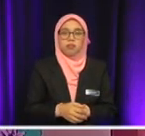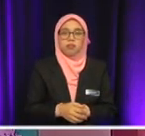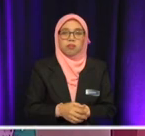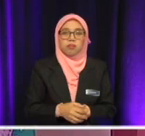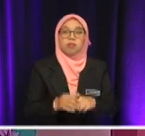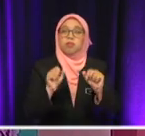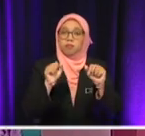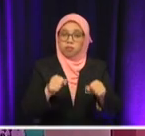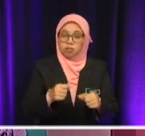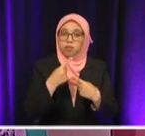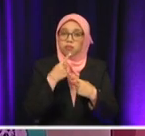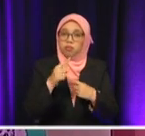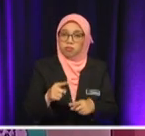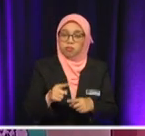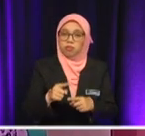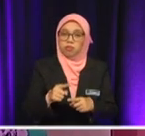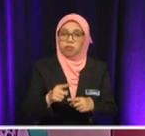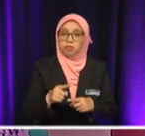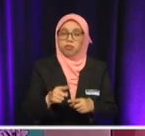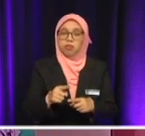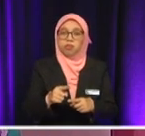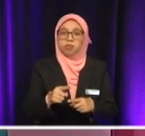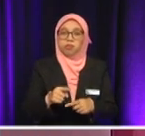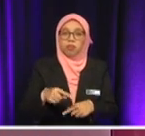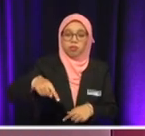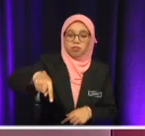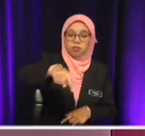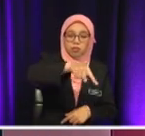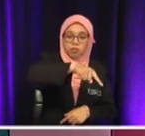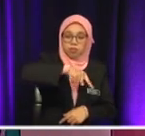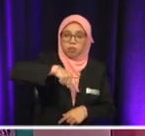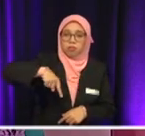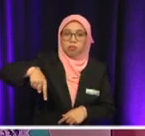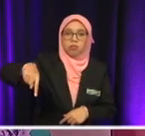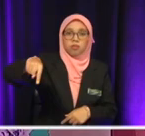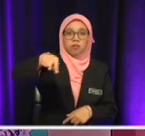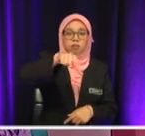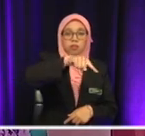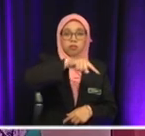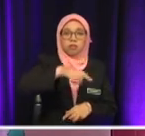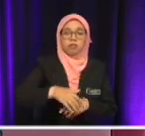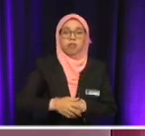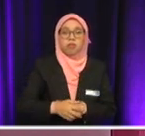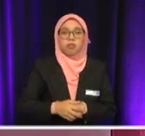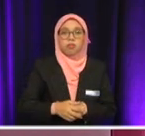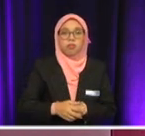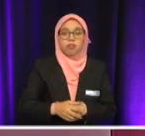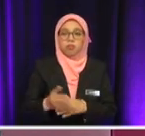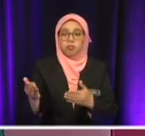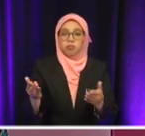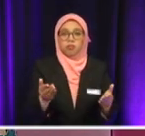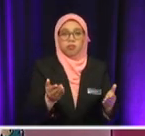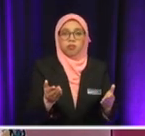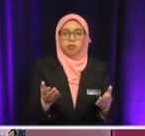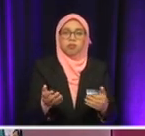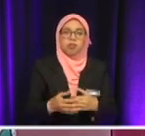mengelilingi kon menggunakan gelung rotan dan bola. Maksudnya kon tu ada kat tengah-tengah, lepas tu kita suruh kanak-kanak tu ambil gelung rotan